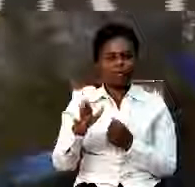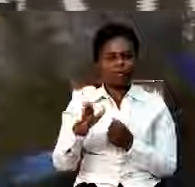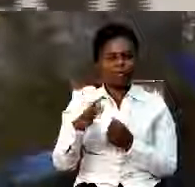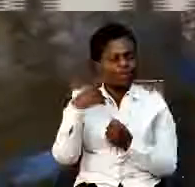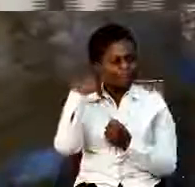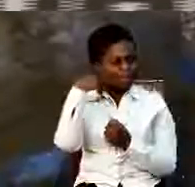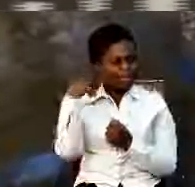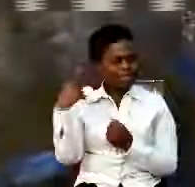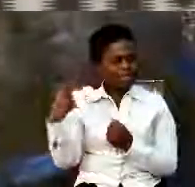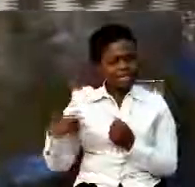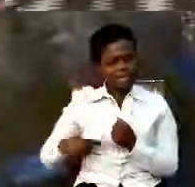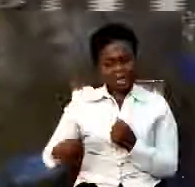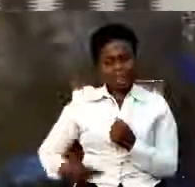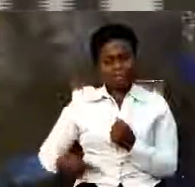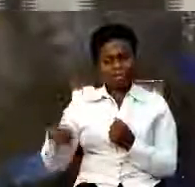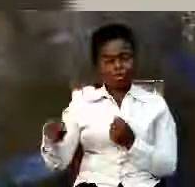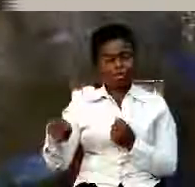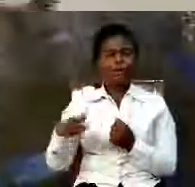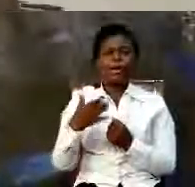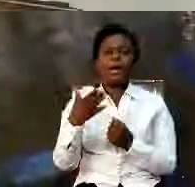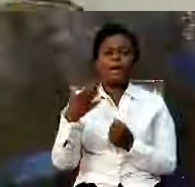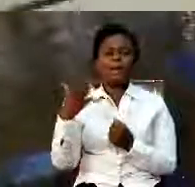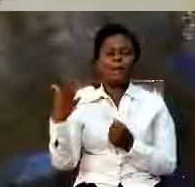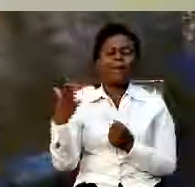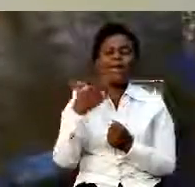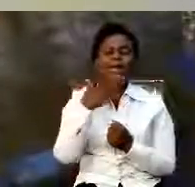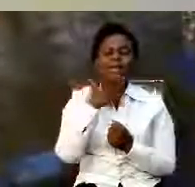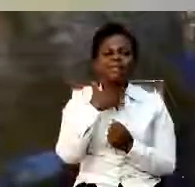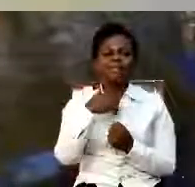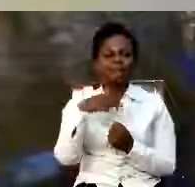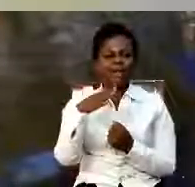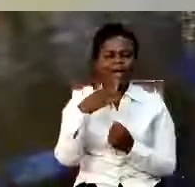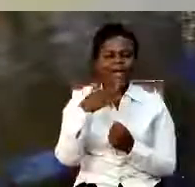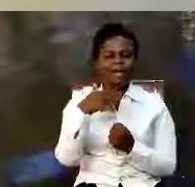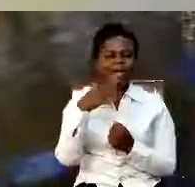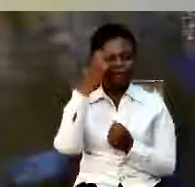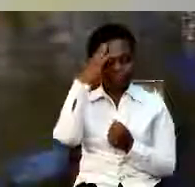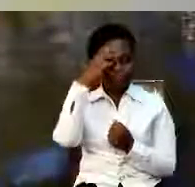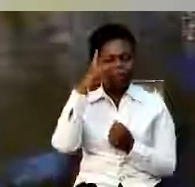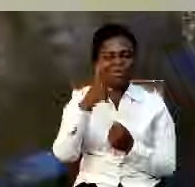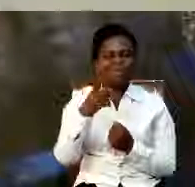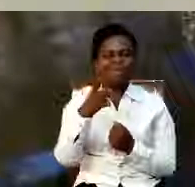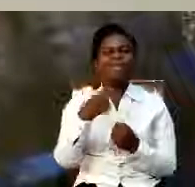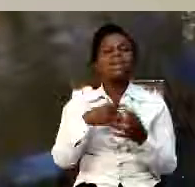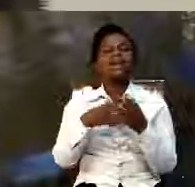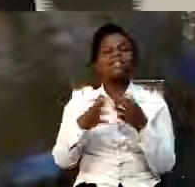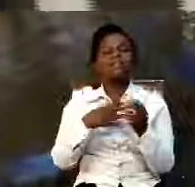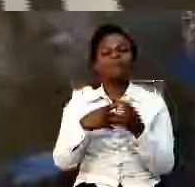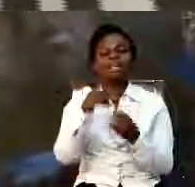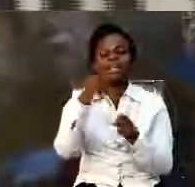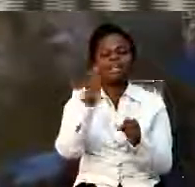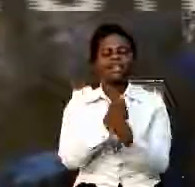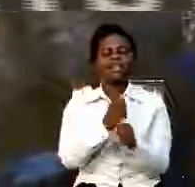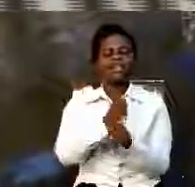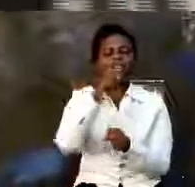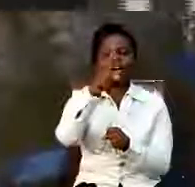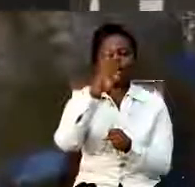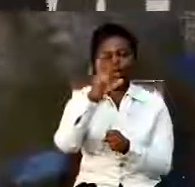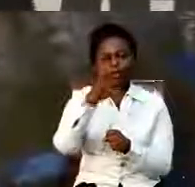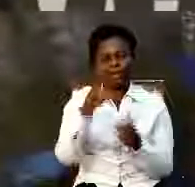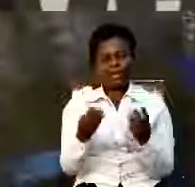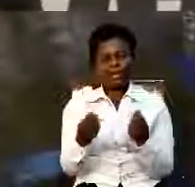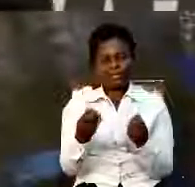Utajisikiaje na boss wa namna hiyo anayetaka kujua kwamba ni kitu gani anachoweza kufanya ili kazi yako iwe